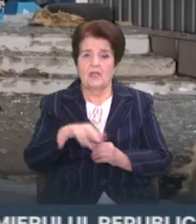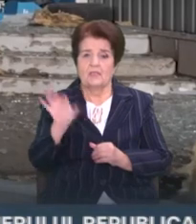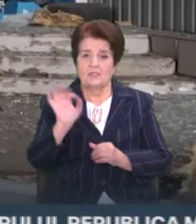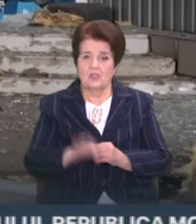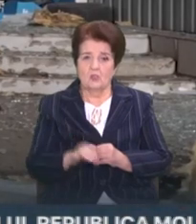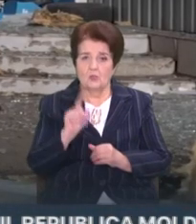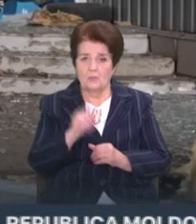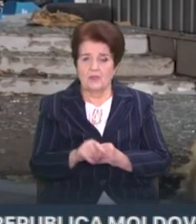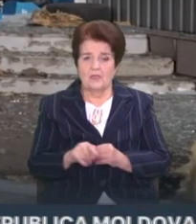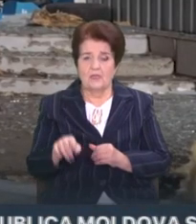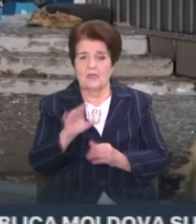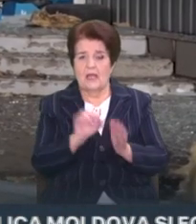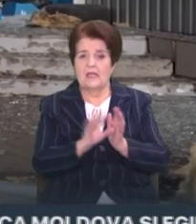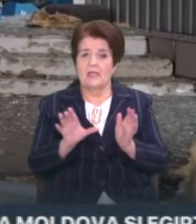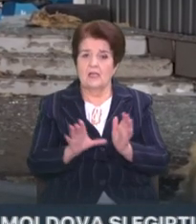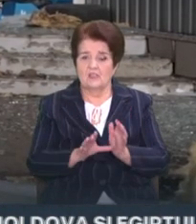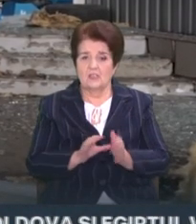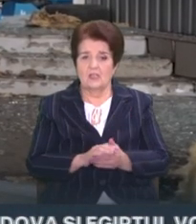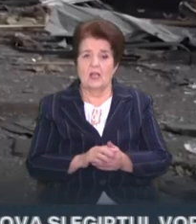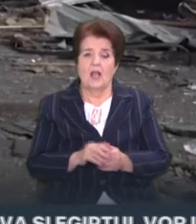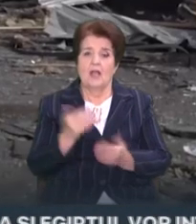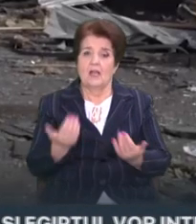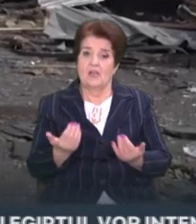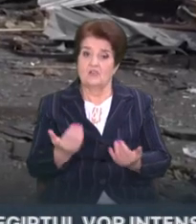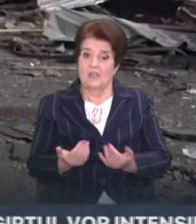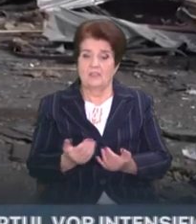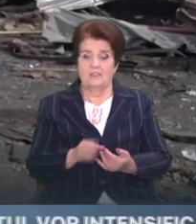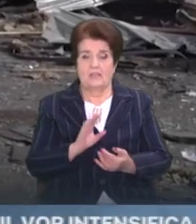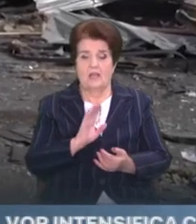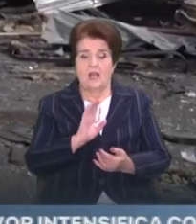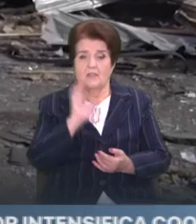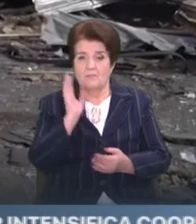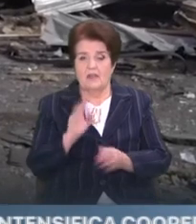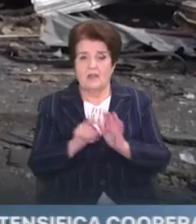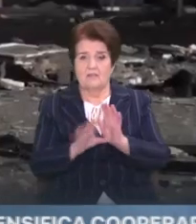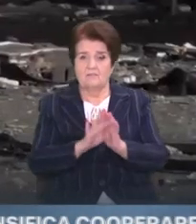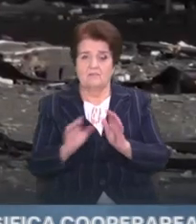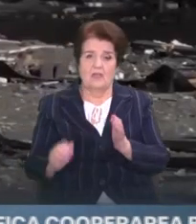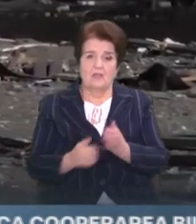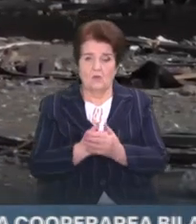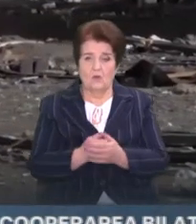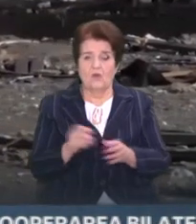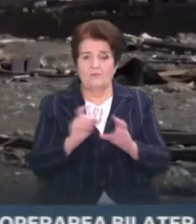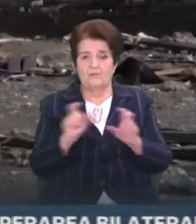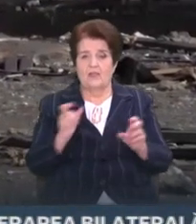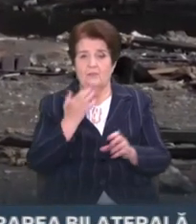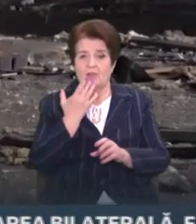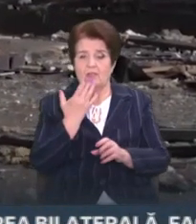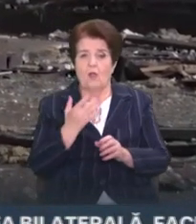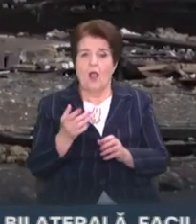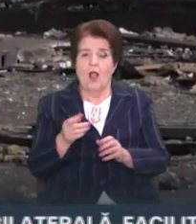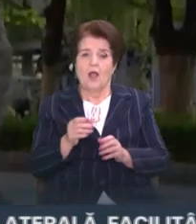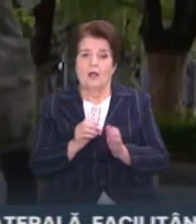din infrastructura energetică a țării. În această dimineață, după noi bombardamente, directorul Agenției Internaționale pentru Energie Atomică